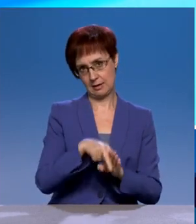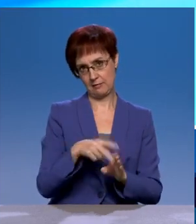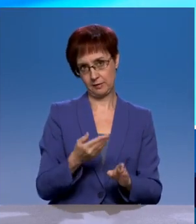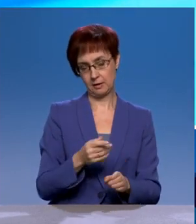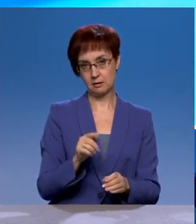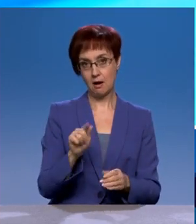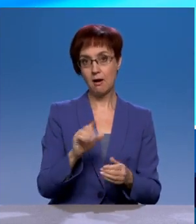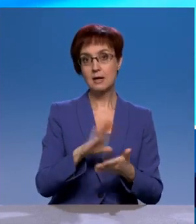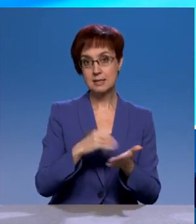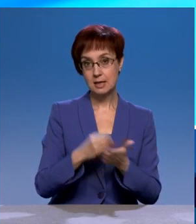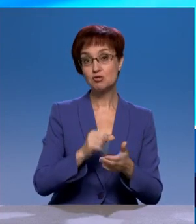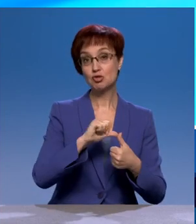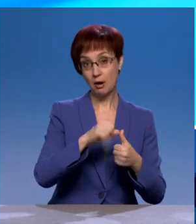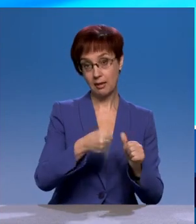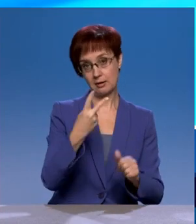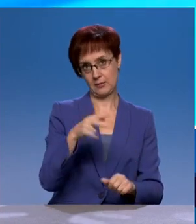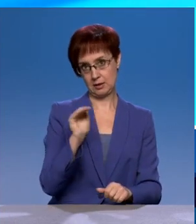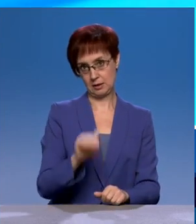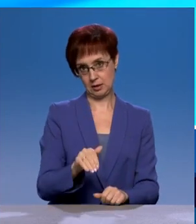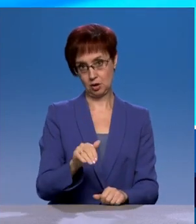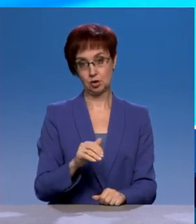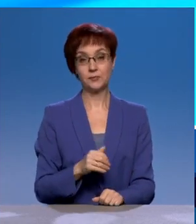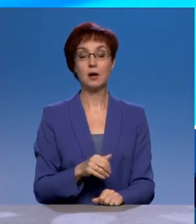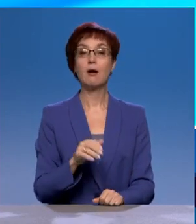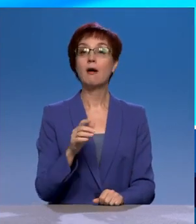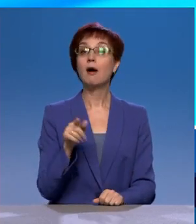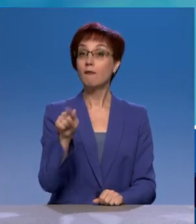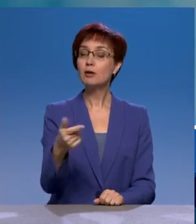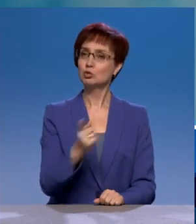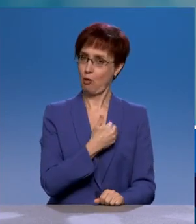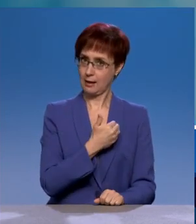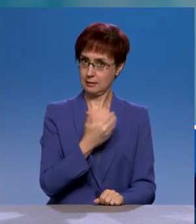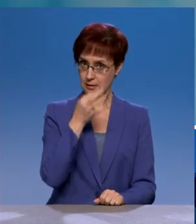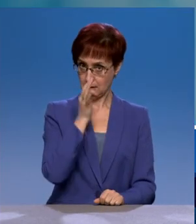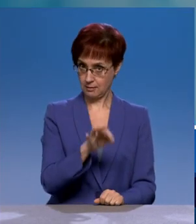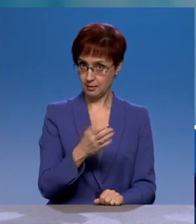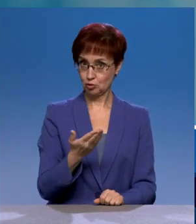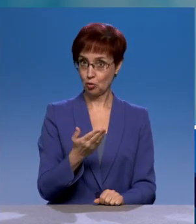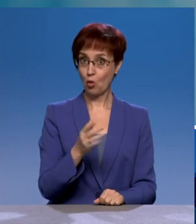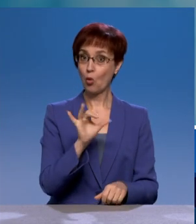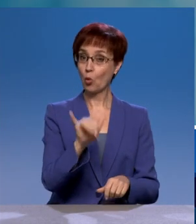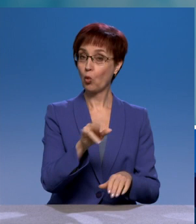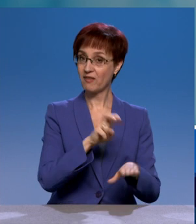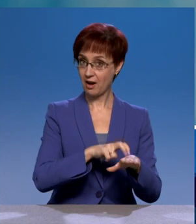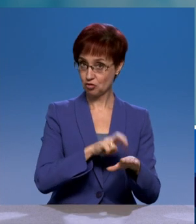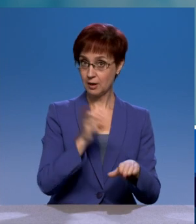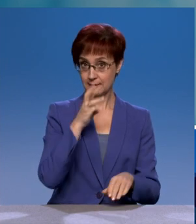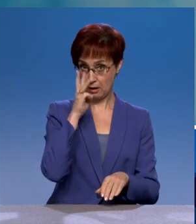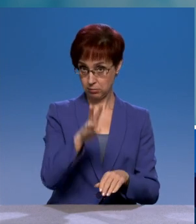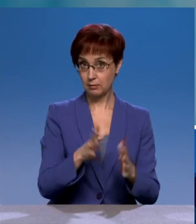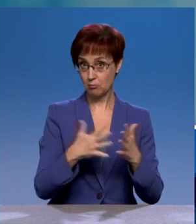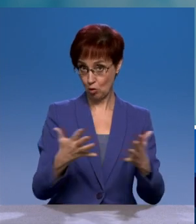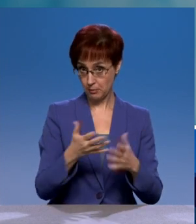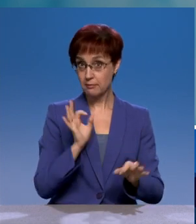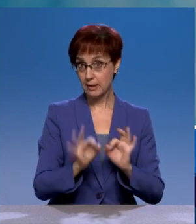на гарантированное, 20 тысяч рублей. В общем, Виталий, вы что хотите сказать? Что врачи более-менее нормальную зарплату? Я с вами не согласна. Потому что об этом говорят